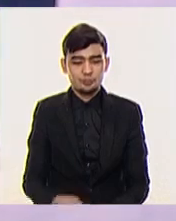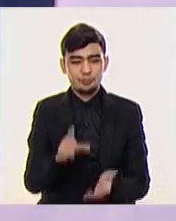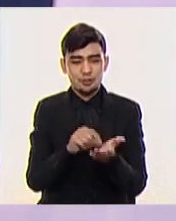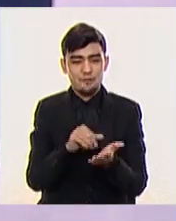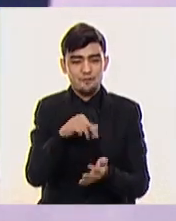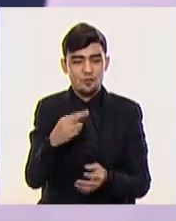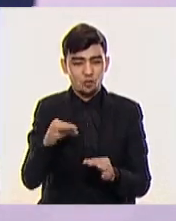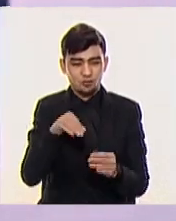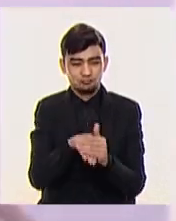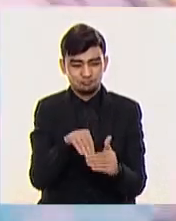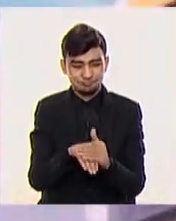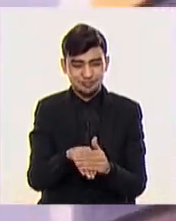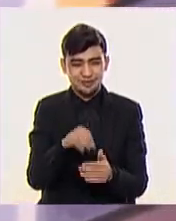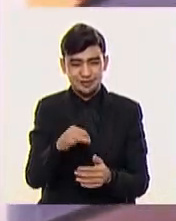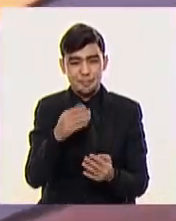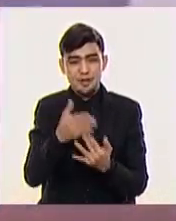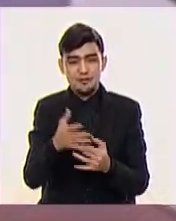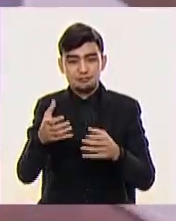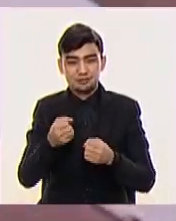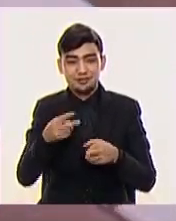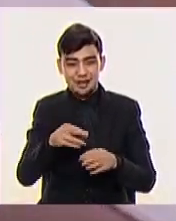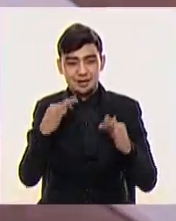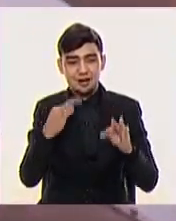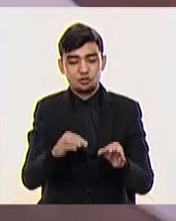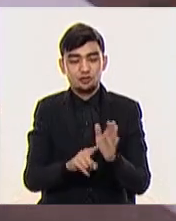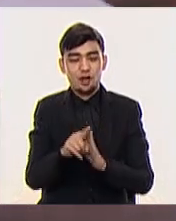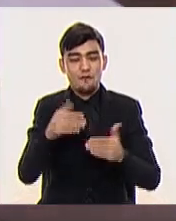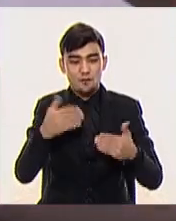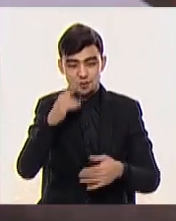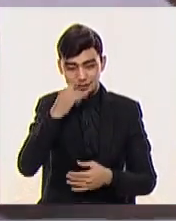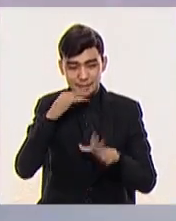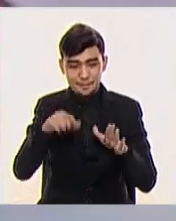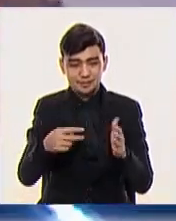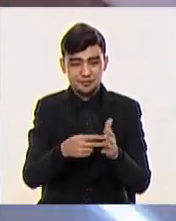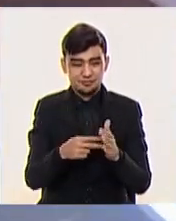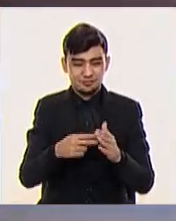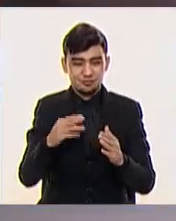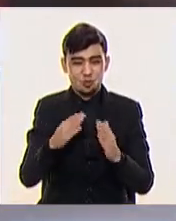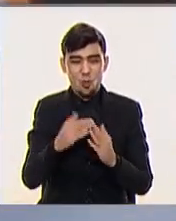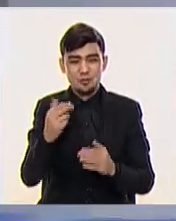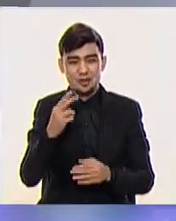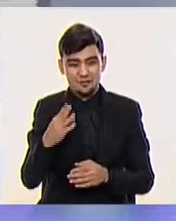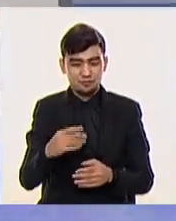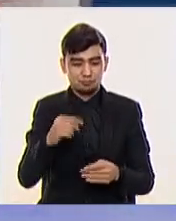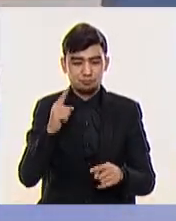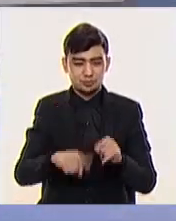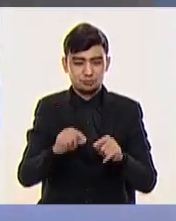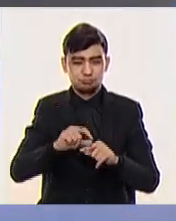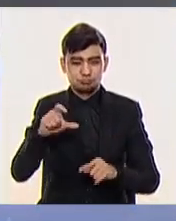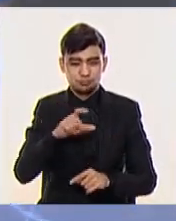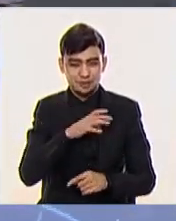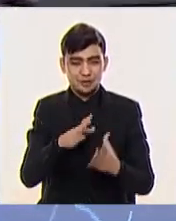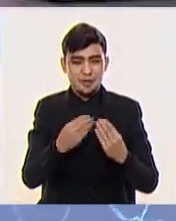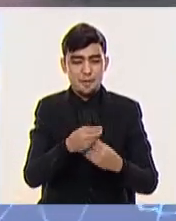Зейнетақы қорындағы жинақтың шекті мөлшерін алуға рұқсат берілгеннен бері Қазақстанда үй бағасы бірден қымбаттап кетті. Алайда